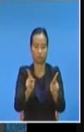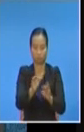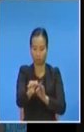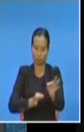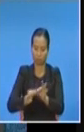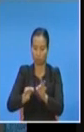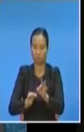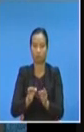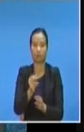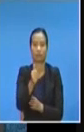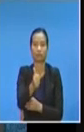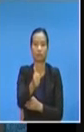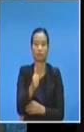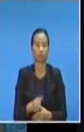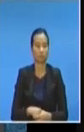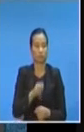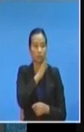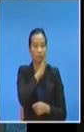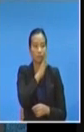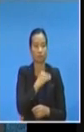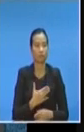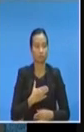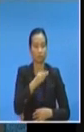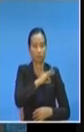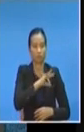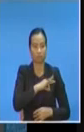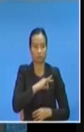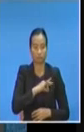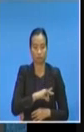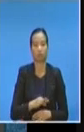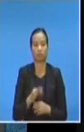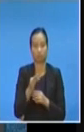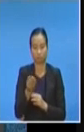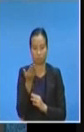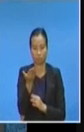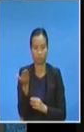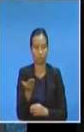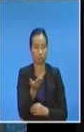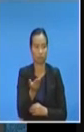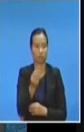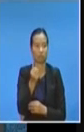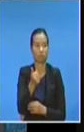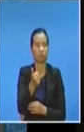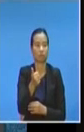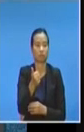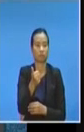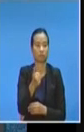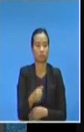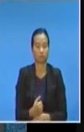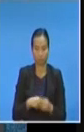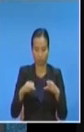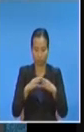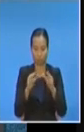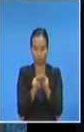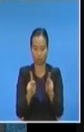ได้กรณีที่ผู้ถูกประเมินเนี่ยไม่พึงพอใจในผลการประเมินก็สามารถที่จะร้องทุกข์ได้ที่คณะกรรมการร้องทุกข์